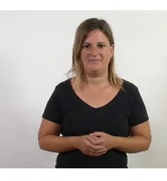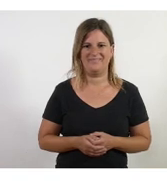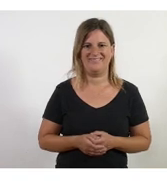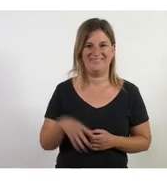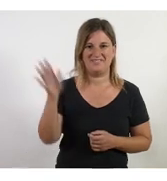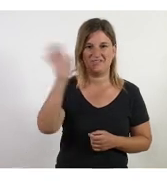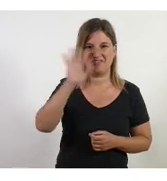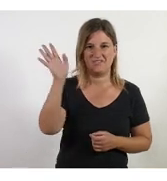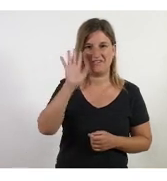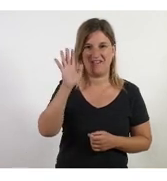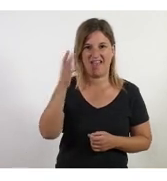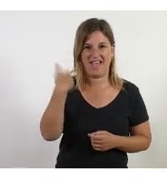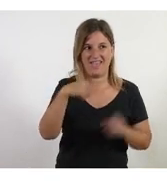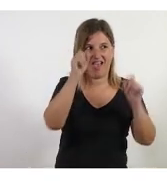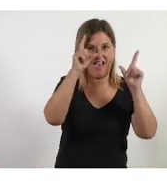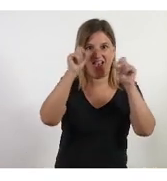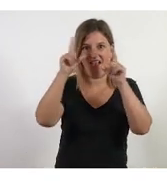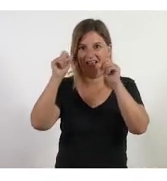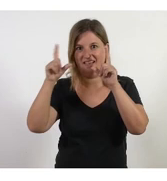Hola, aquí heu tornat.